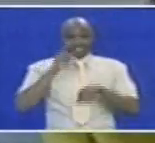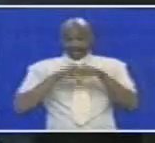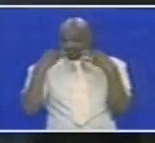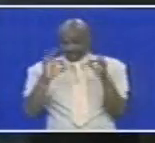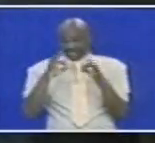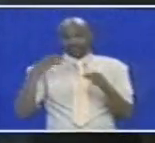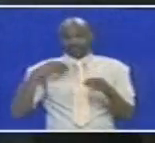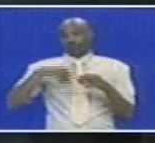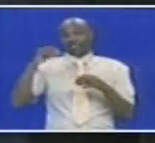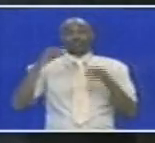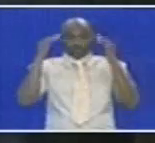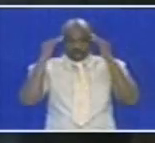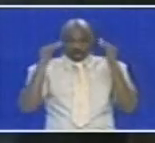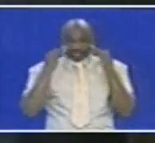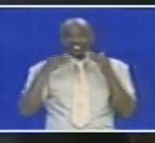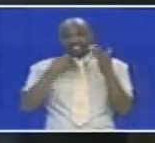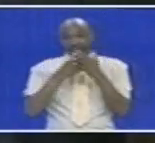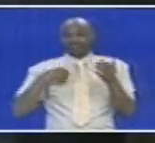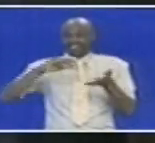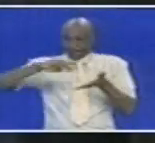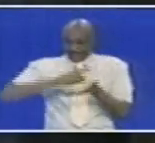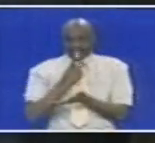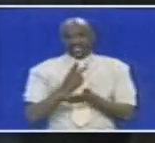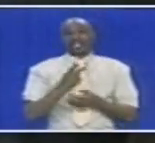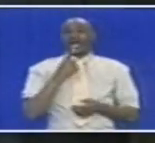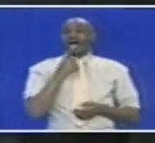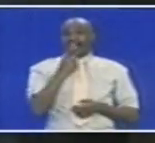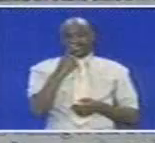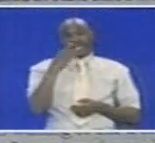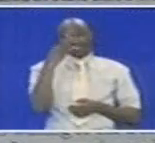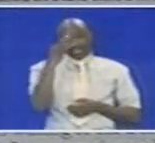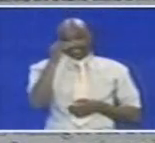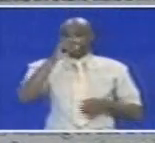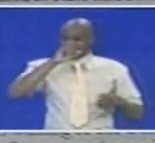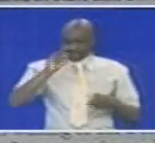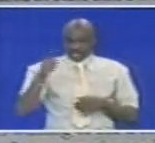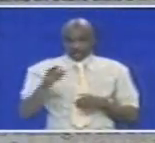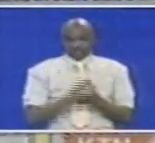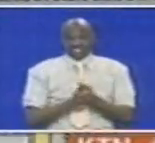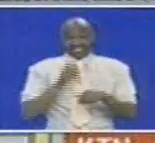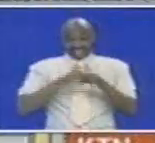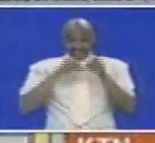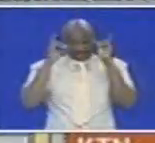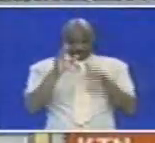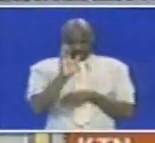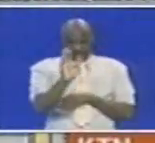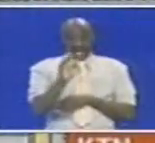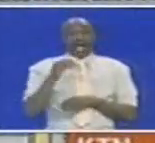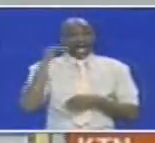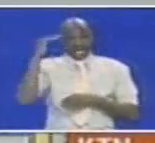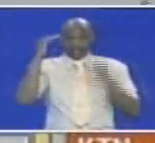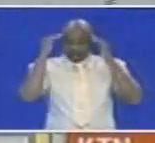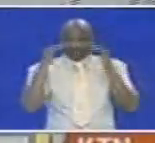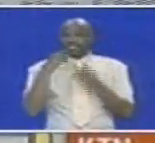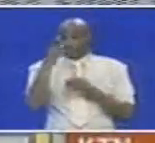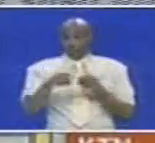aliwasilisha kesi mahakamani na kudai fidia ya shilingi milioni 130. Kwenye uamuzi wake, mahakama kuu iliamrisha kwamba